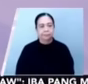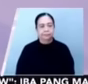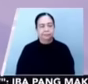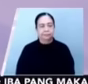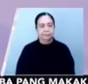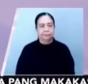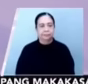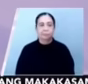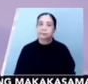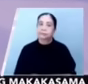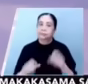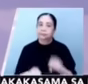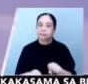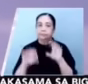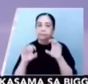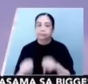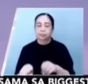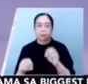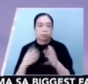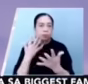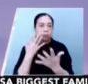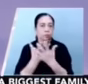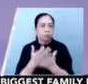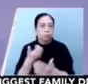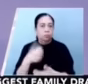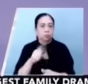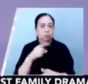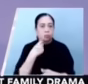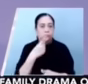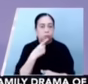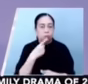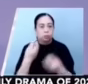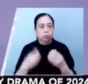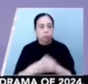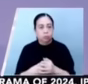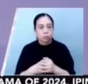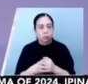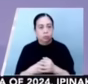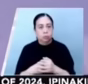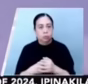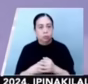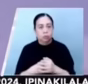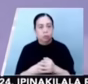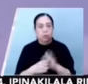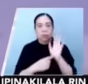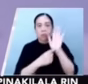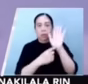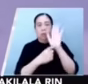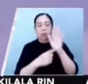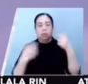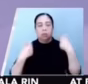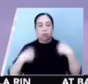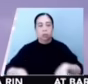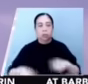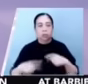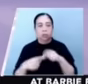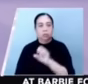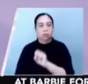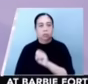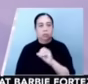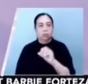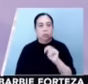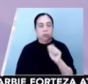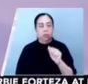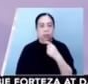Posibleng ipaaresto o ikulong ang sinumang magsusuot ng protest clothing sa nalalapit na sona ng Pangulo, ayon po